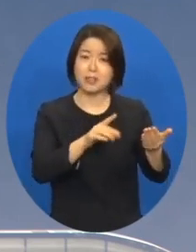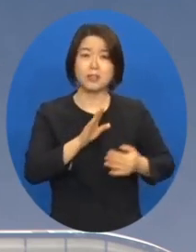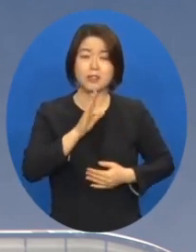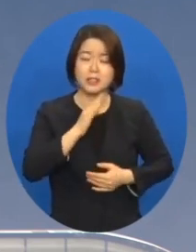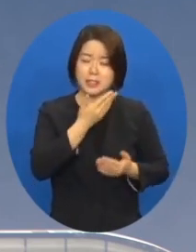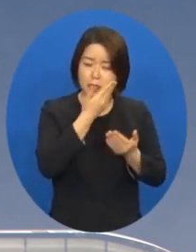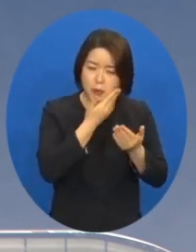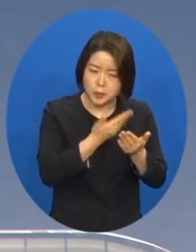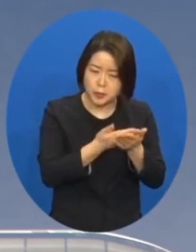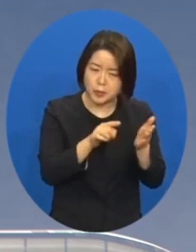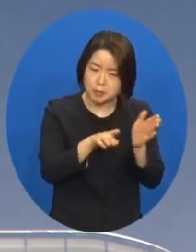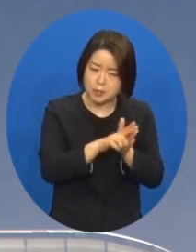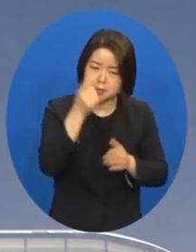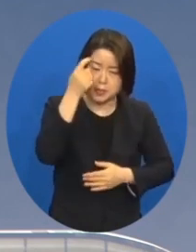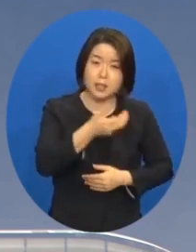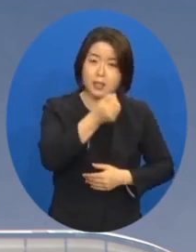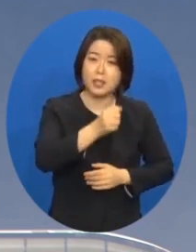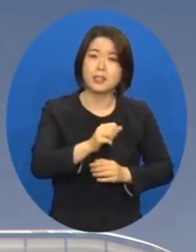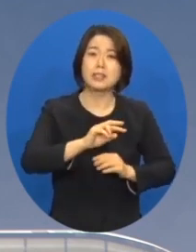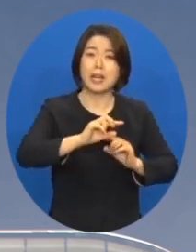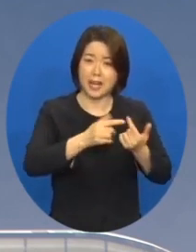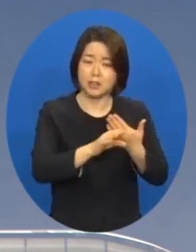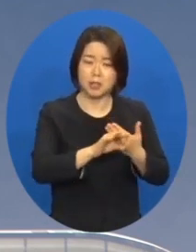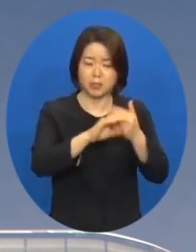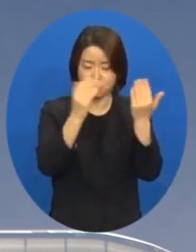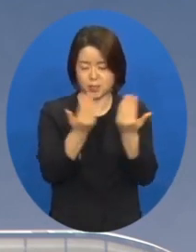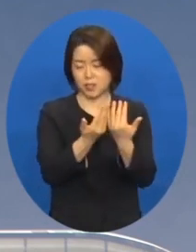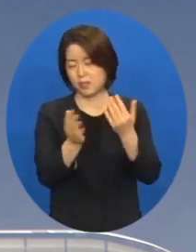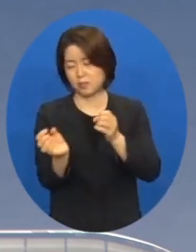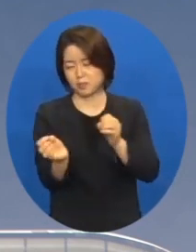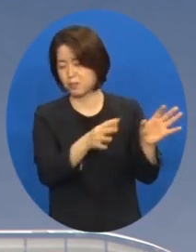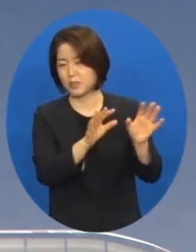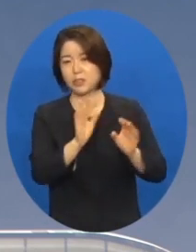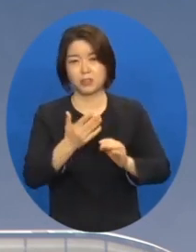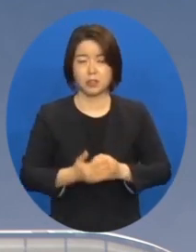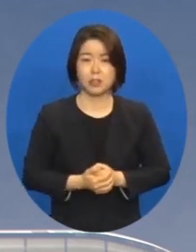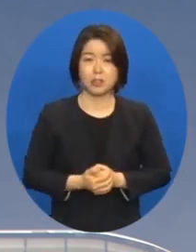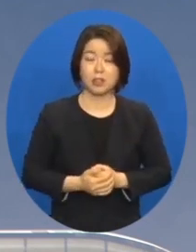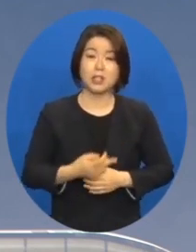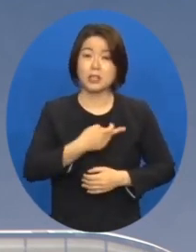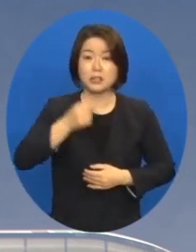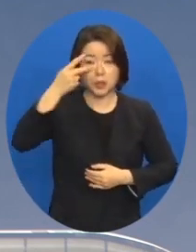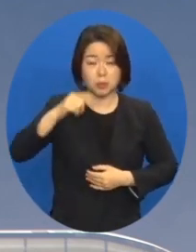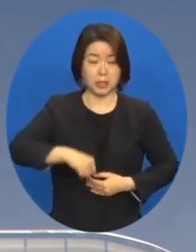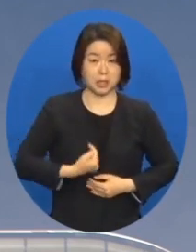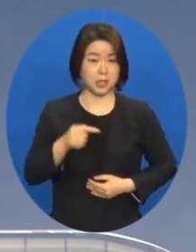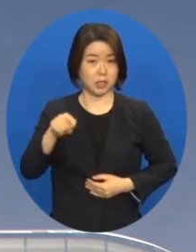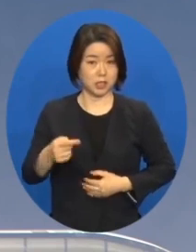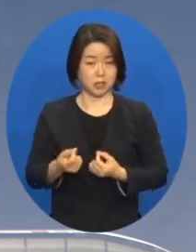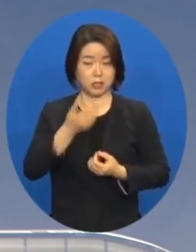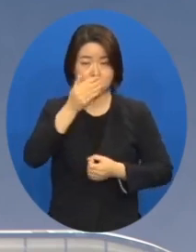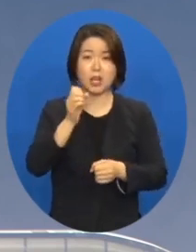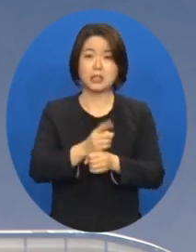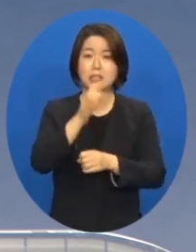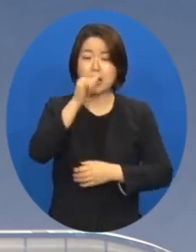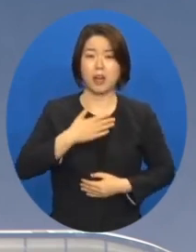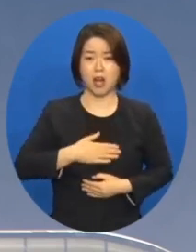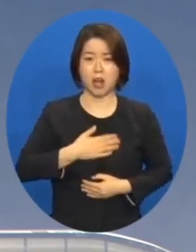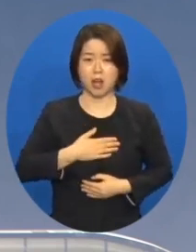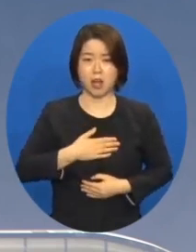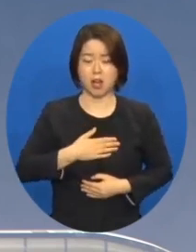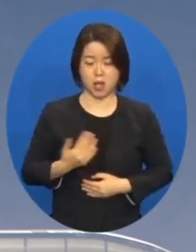믿고 여기지 않으면 다 잃어버리게 됩니다. 사도 바울은 자기 자신도 그럴 가능성이 있다는 걸 알았습니다.